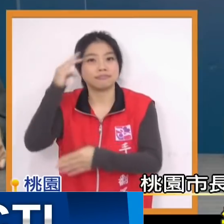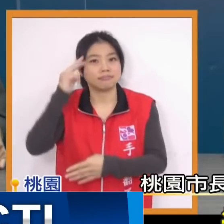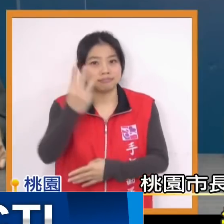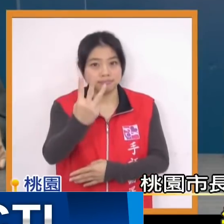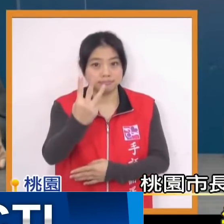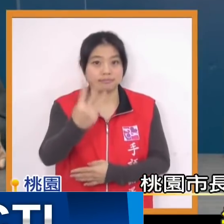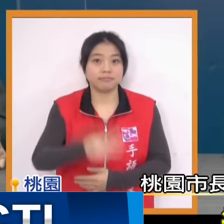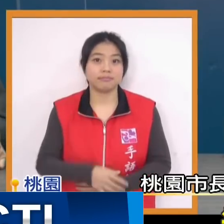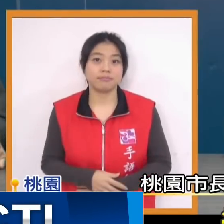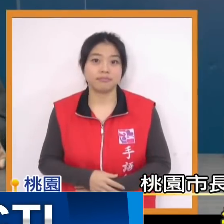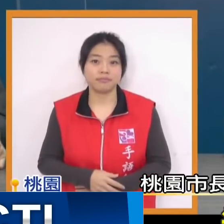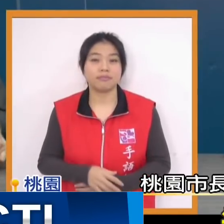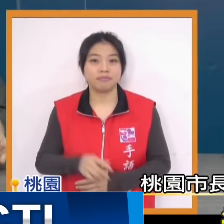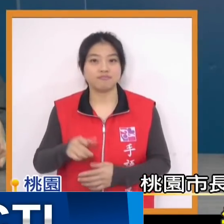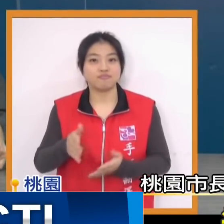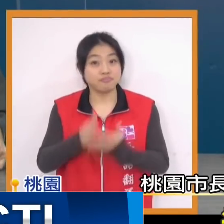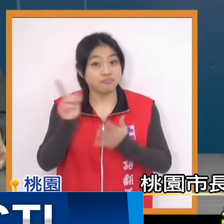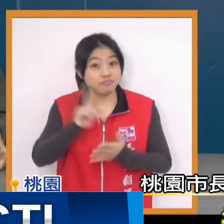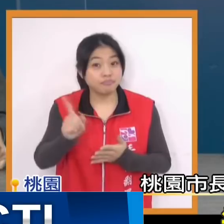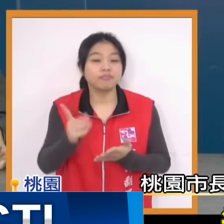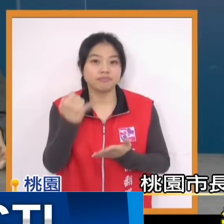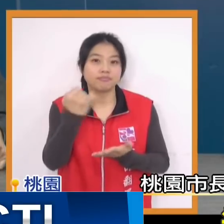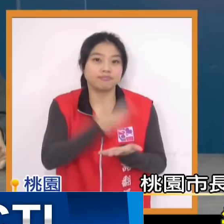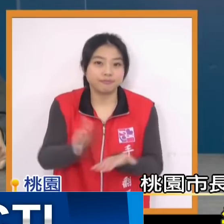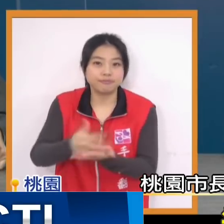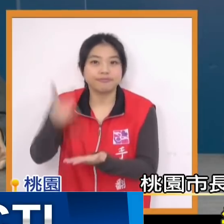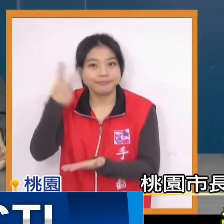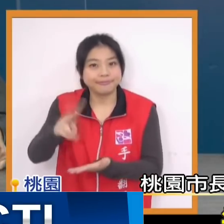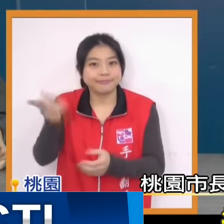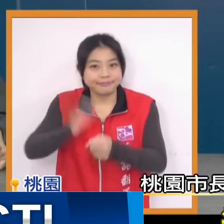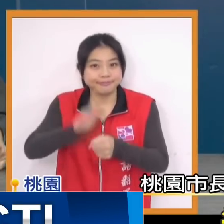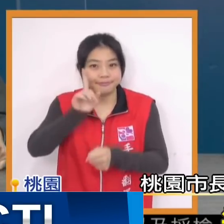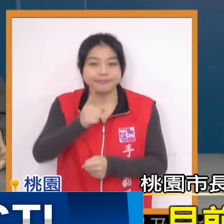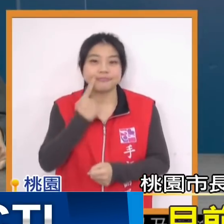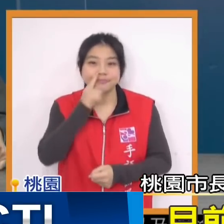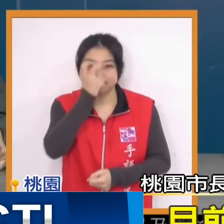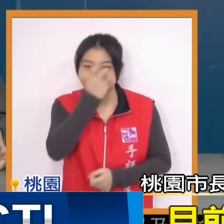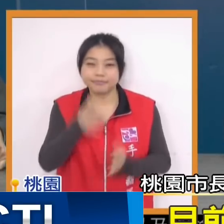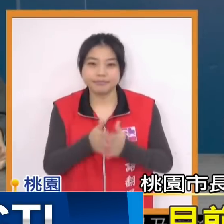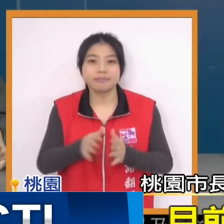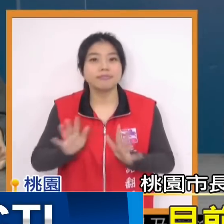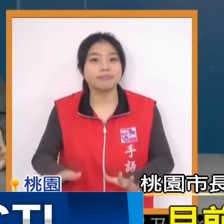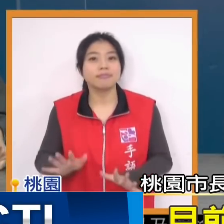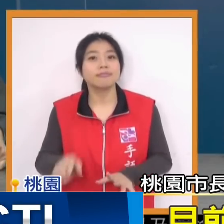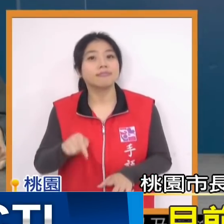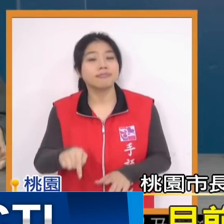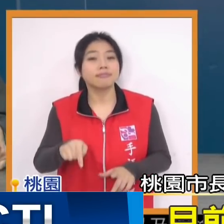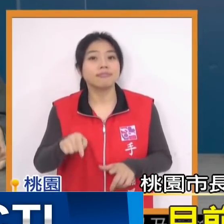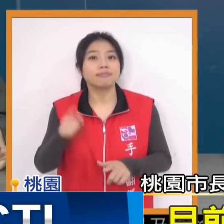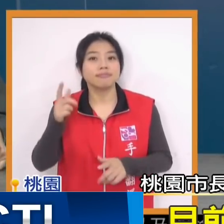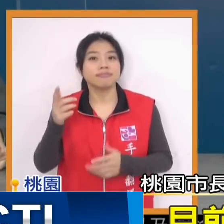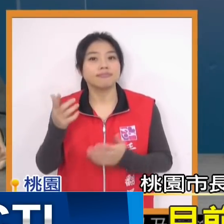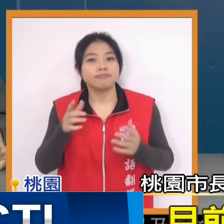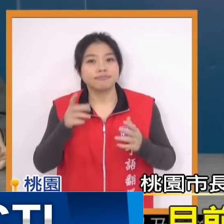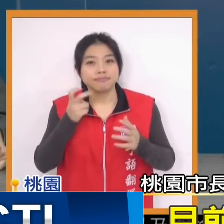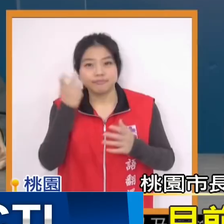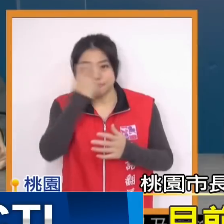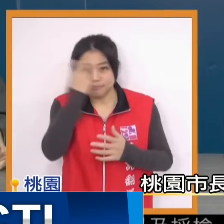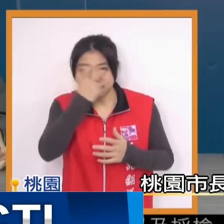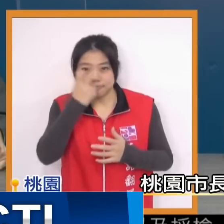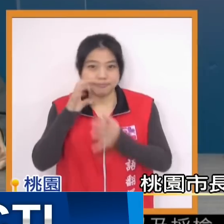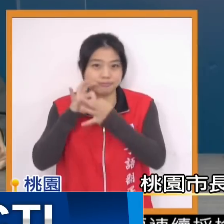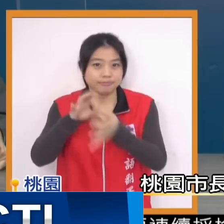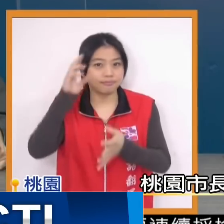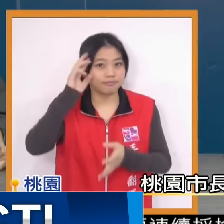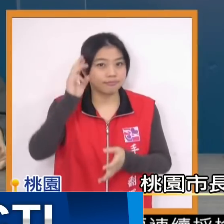行这个清消以及采检，那目前大南市场要连续采检3天，开放